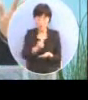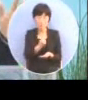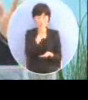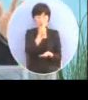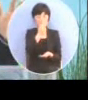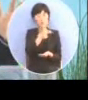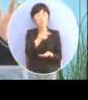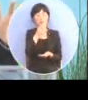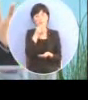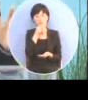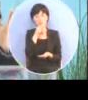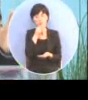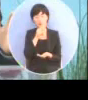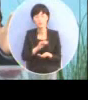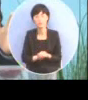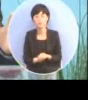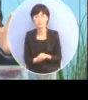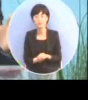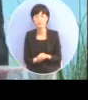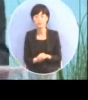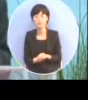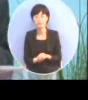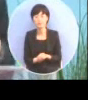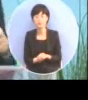Người không có Đấng Christ thì là không có sự sống trong người đó.